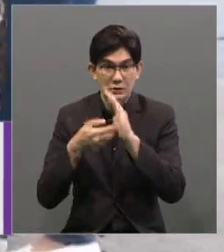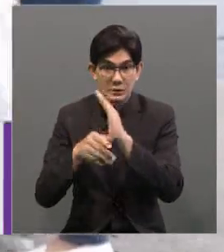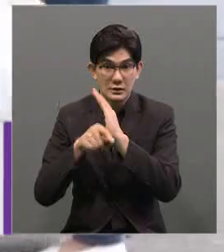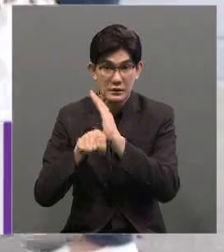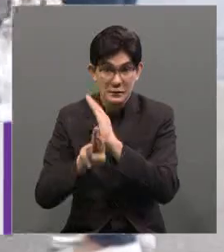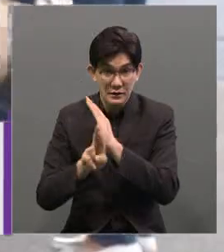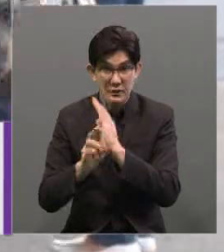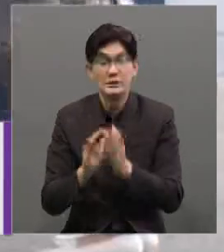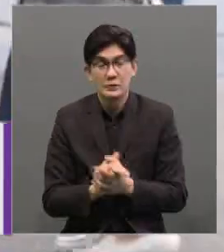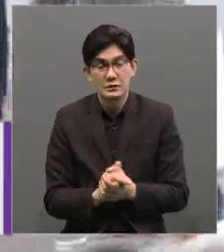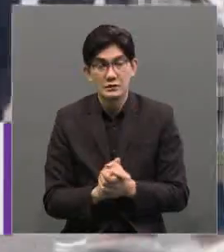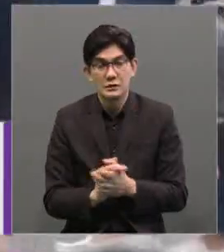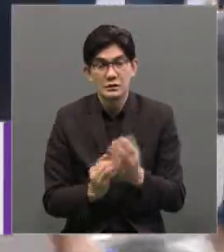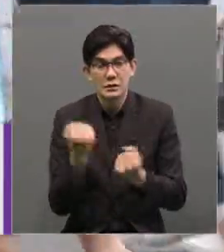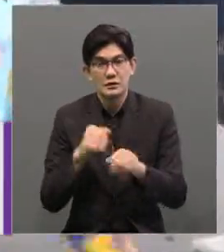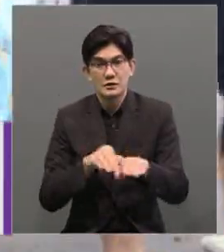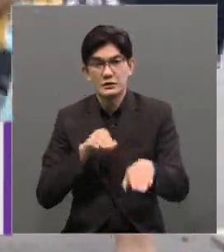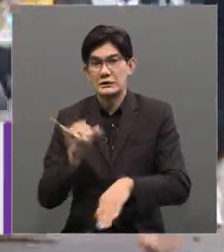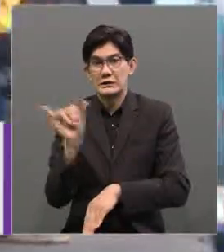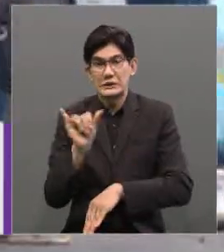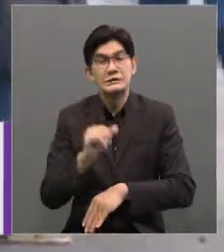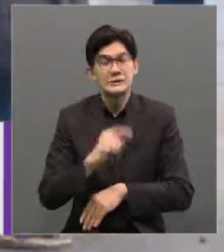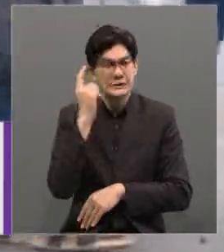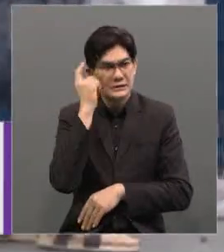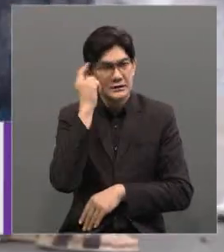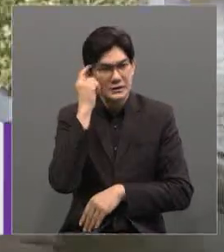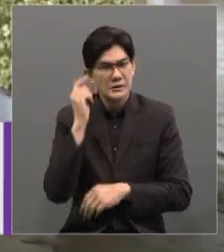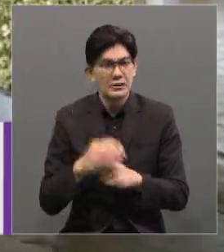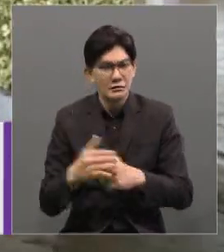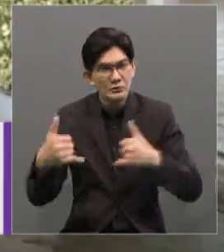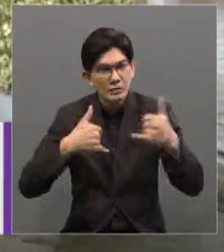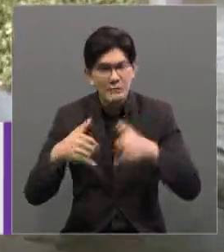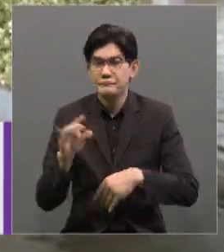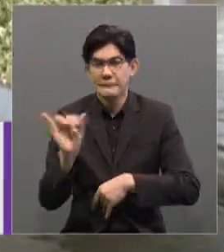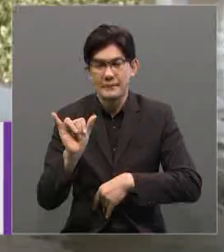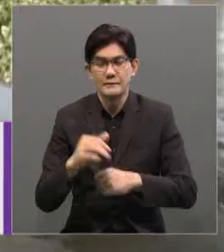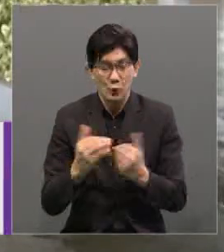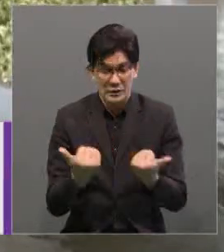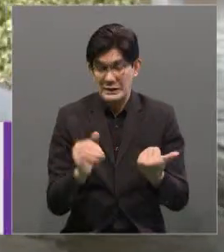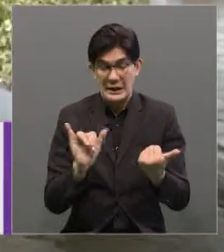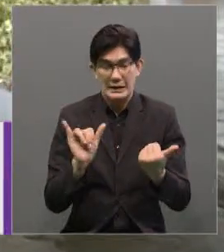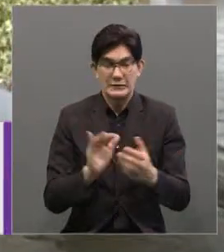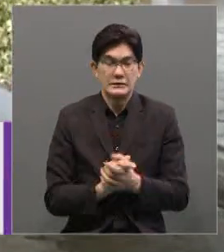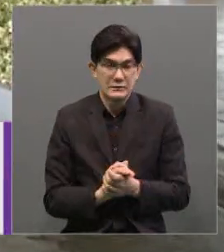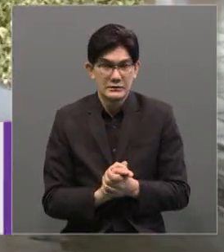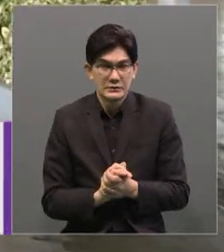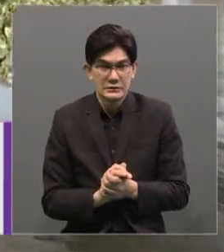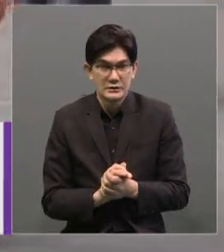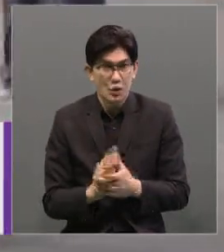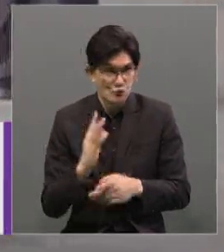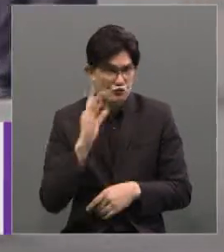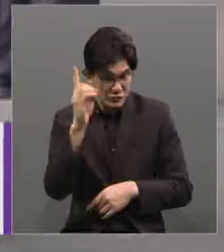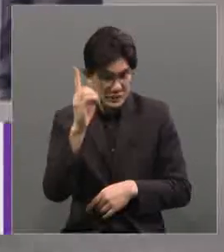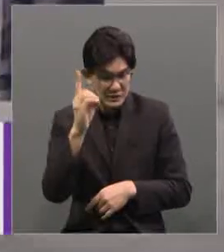วันนี้หลายคนบอกรถยังไม่ติดมากค่ะคาดว่าคนเนี่ยจะยังไม่เดินทางกลับมาวันนี้กันเท่าไหร่แต่ว่าพรุ่ง